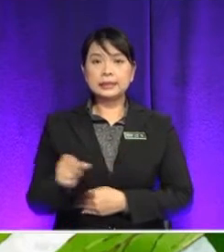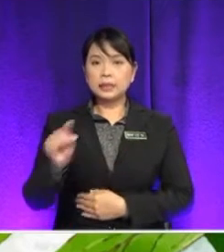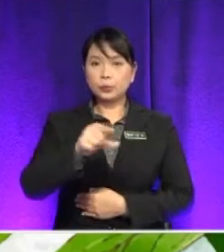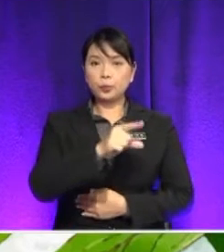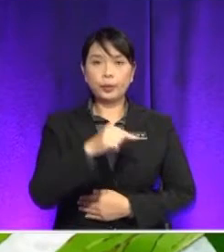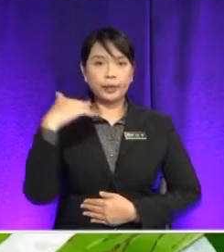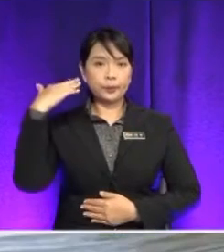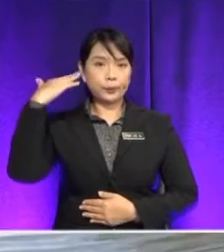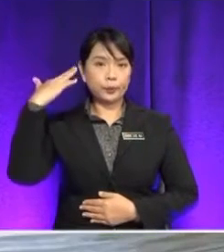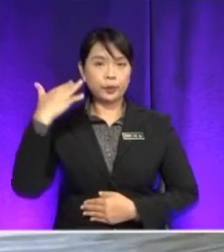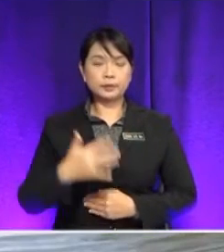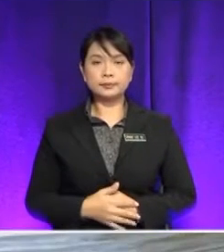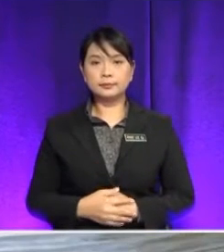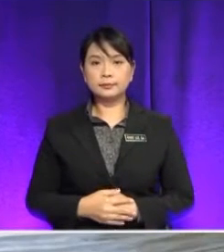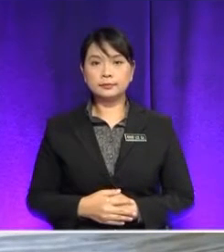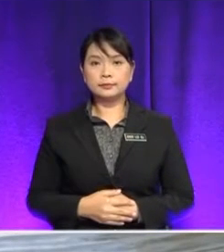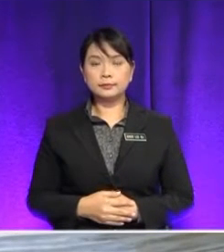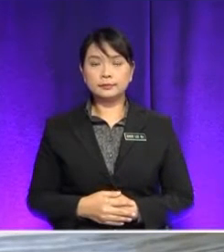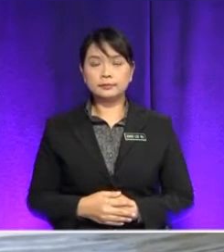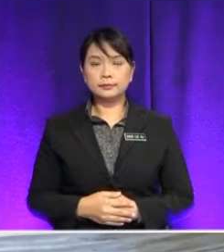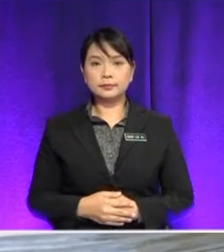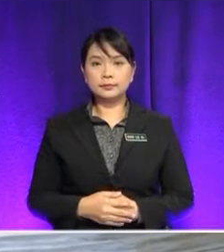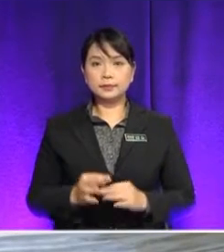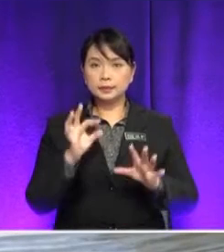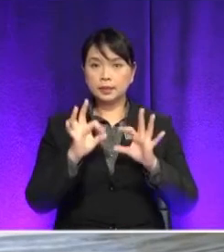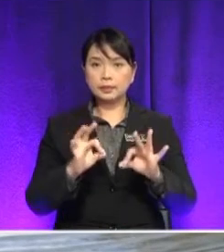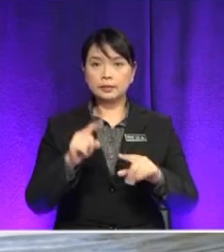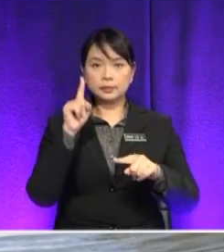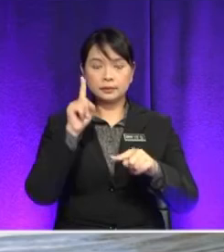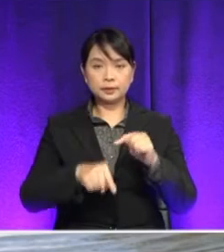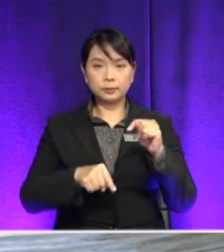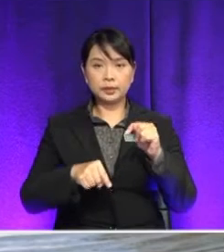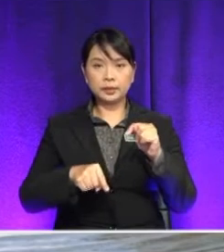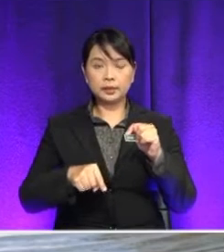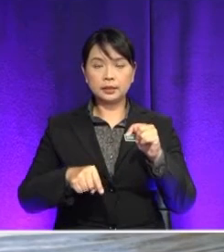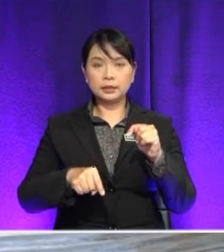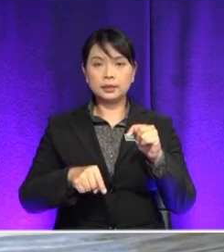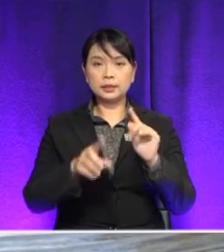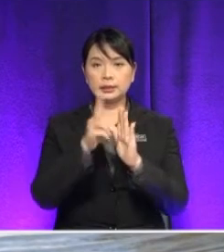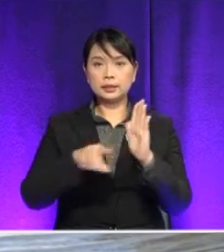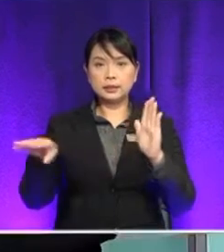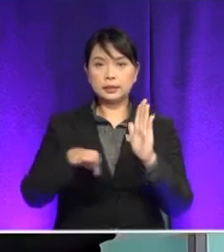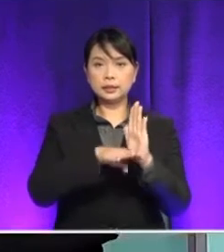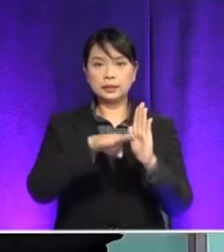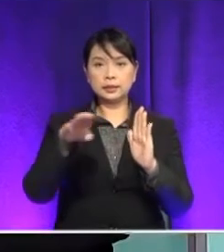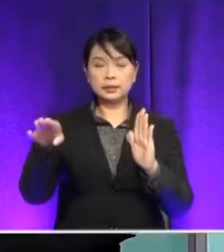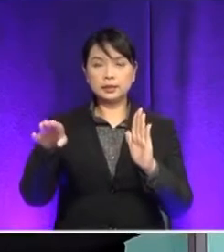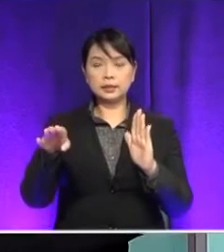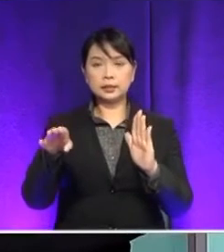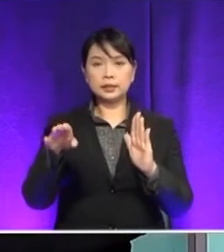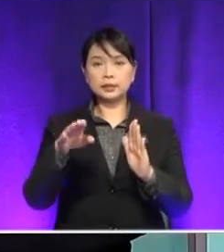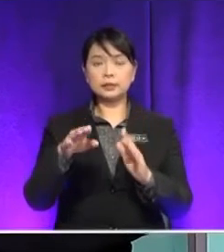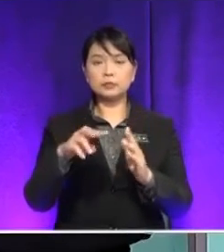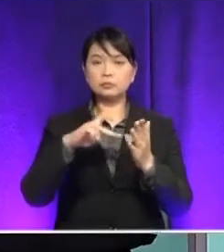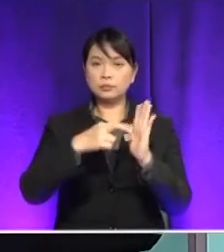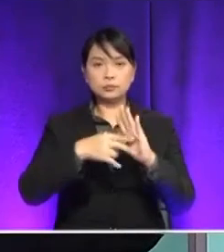boleh dipantulkan kalau tidak boleh dipantulkan bom masuk dah salah itu menyerah gelombang kenangan make tetap